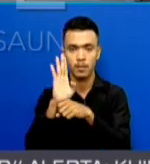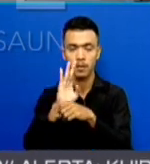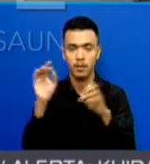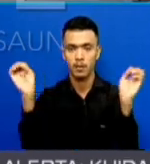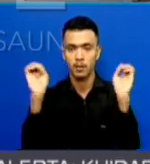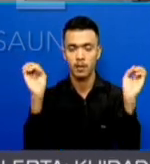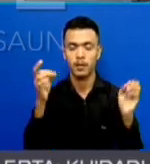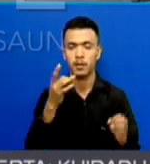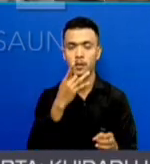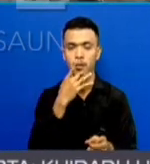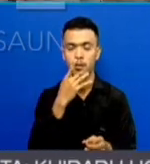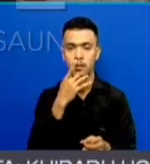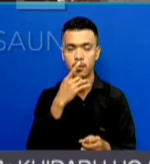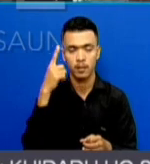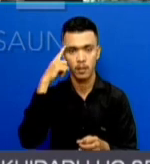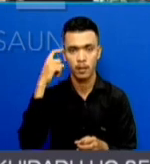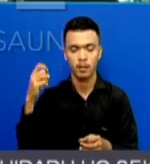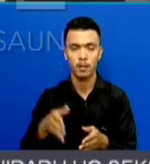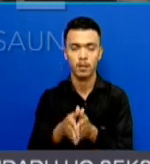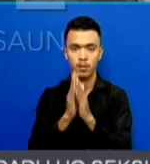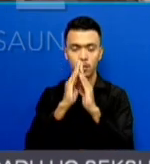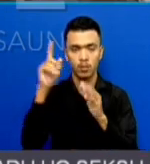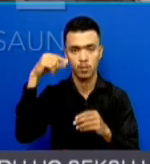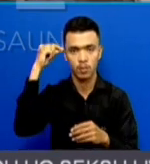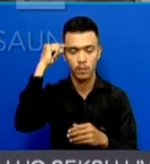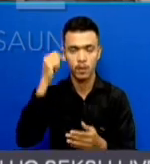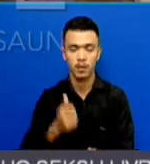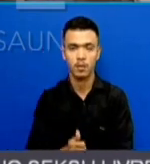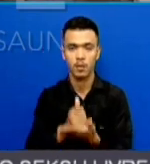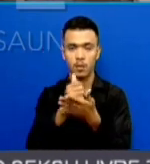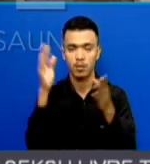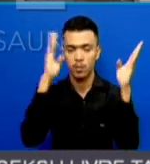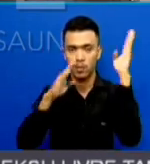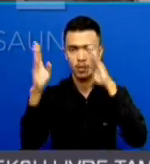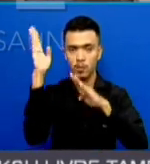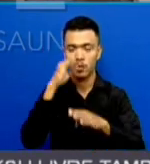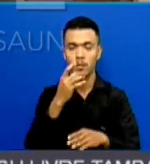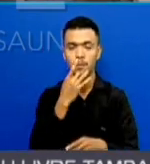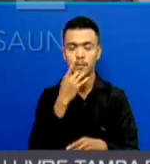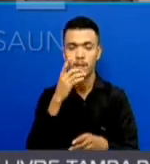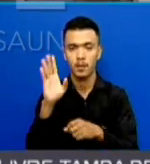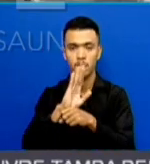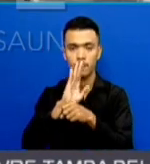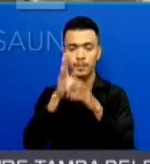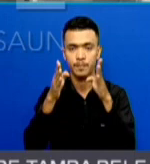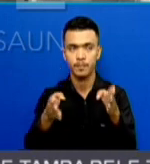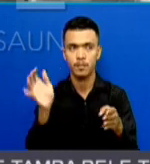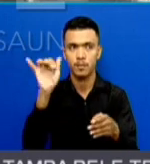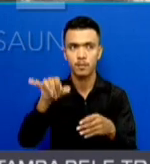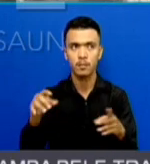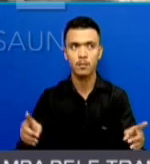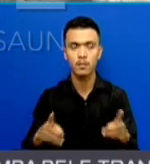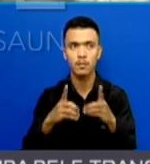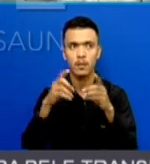linha elektrisidade. Tamba ne husu ba governu atu tau matam ba problema elektrisidade nebe negosiante sira enfrenta. Ambe